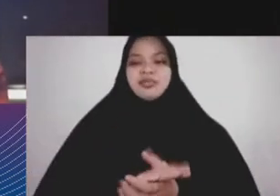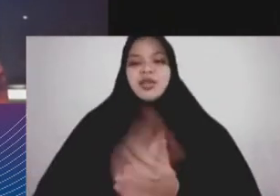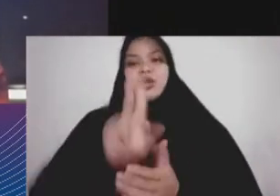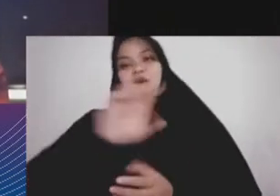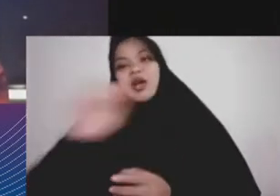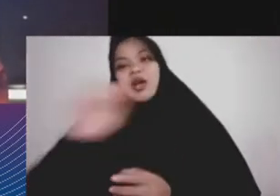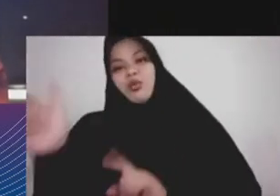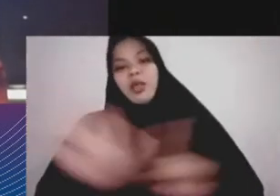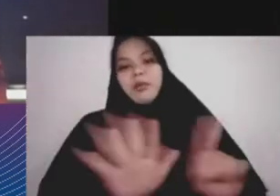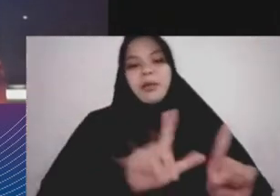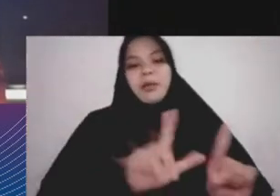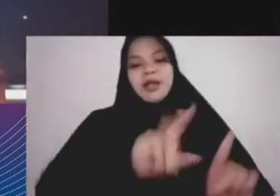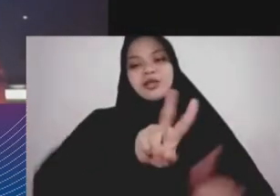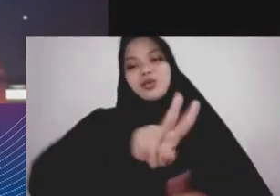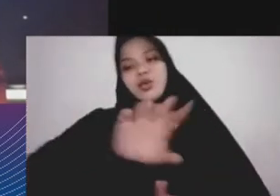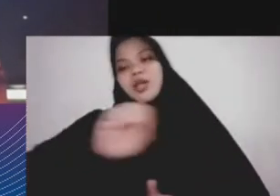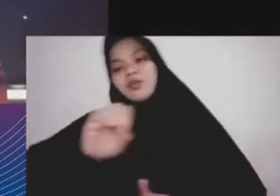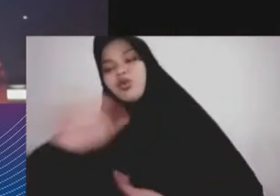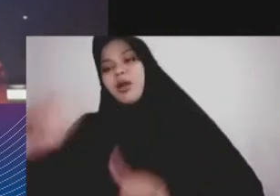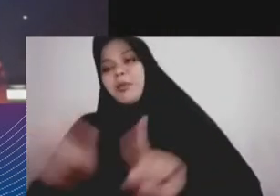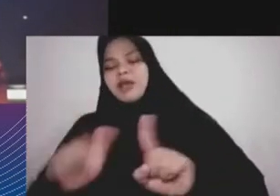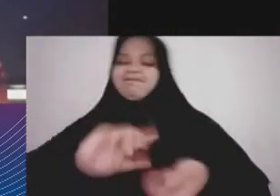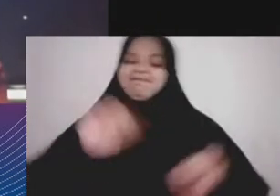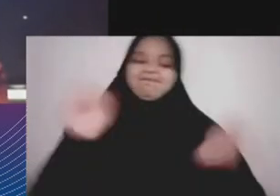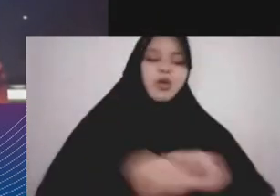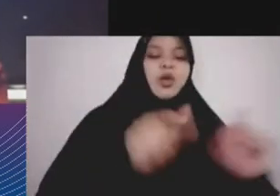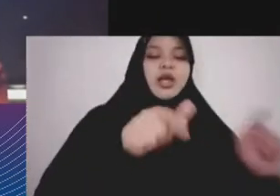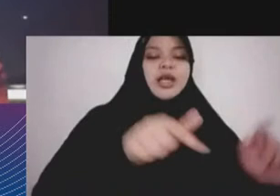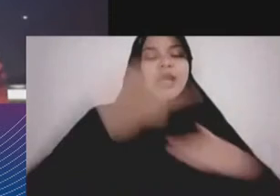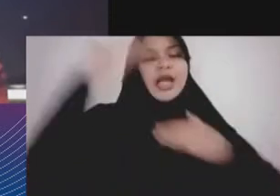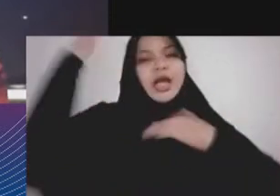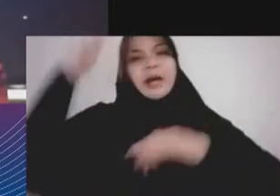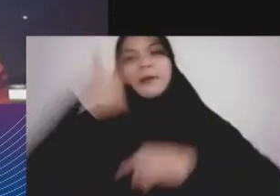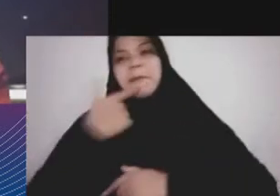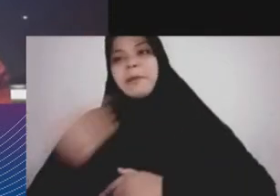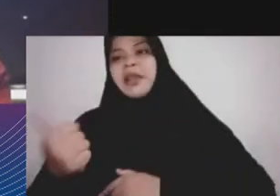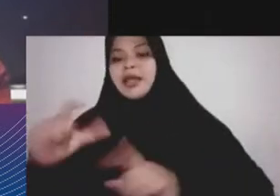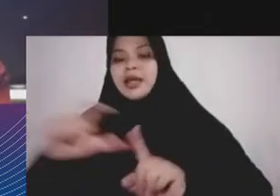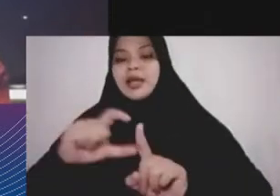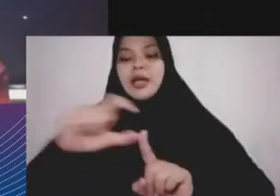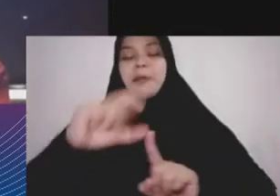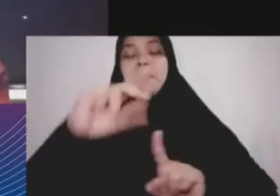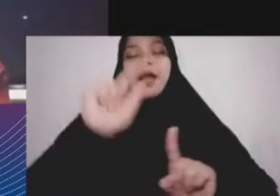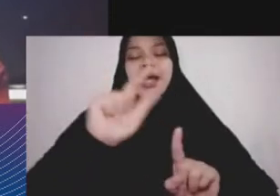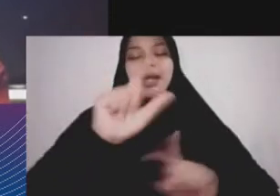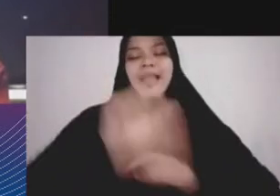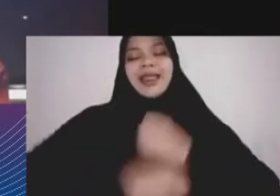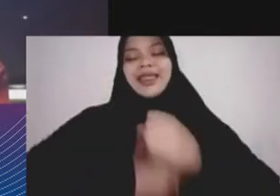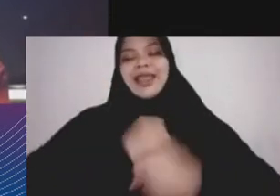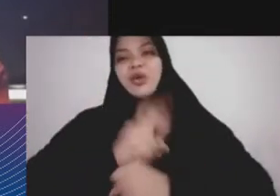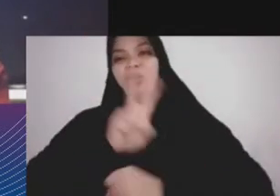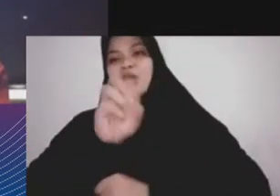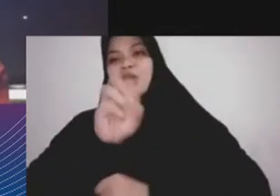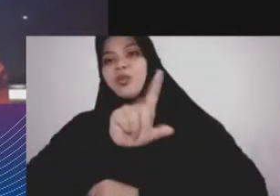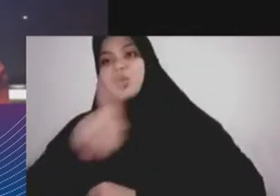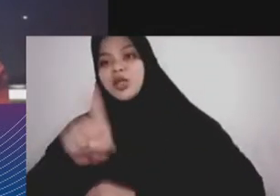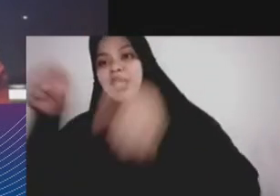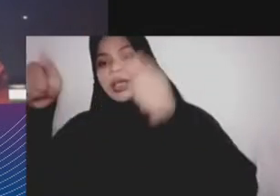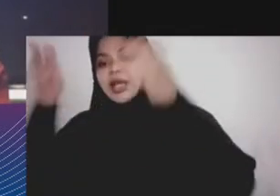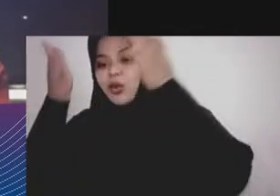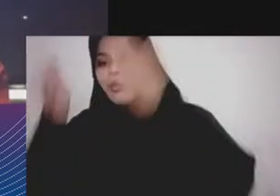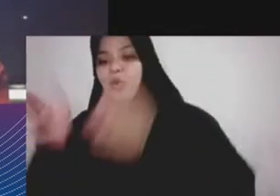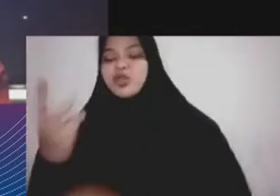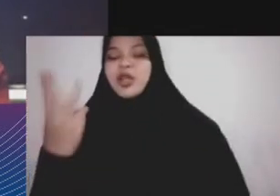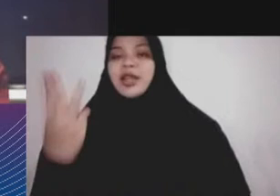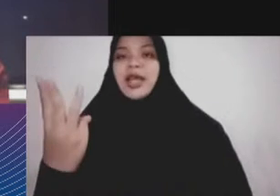2015-2016, dan ini yang kami harapkan kiranya yang penting DPR itu tahun 2021 baik itu di Komisi 3 maupun